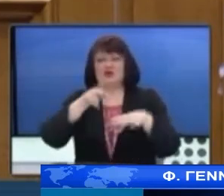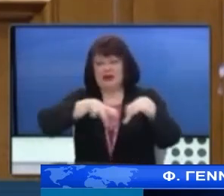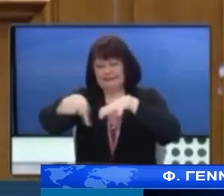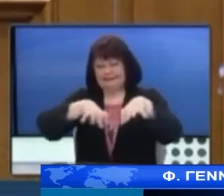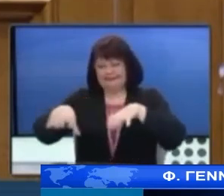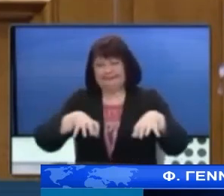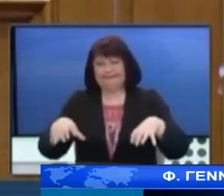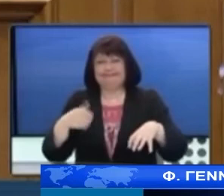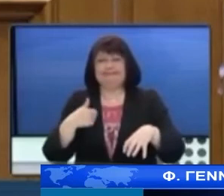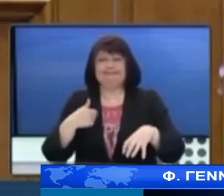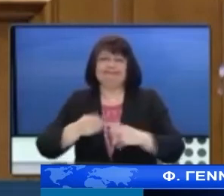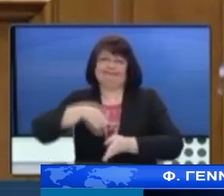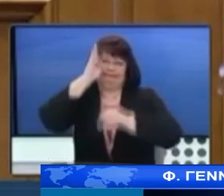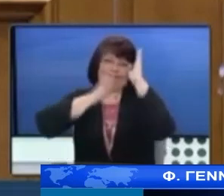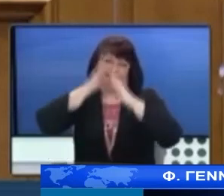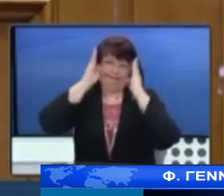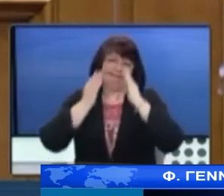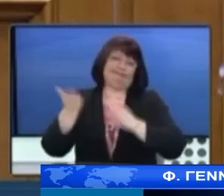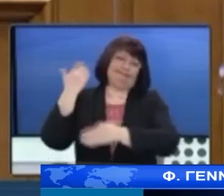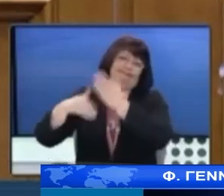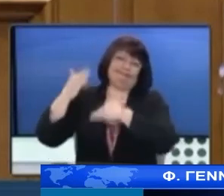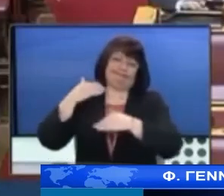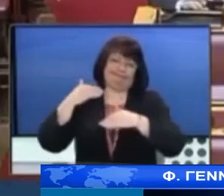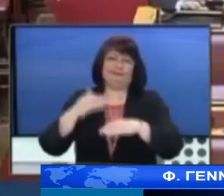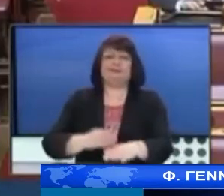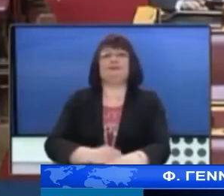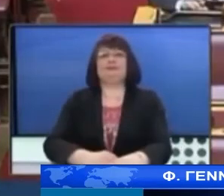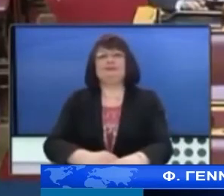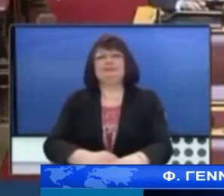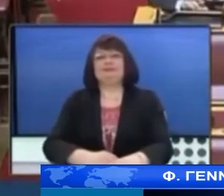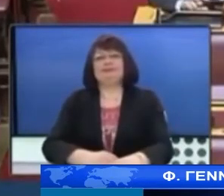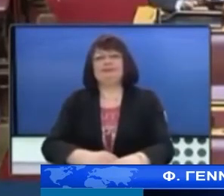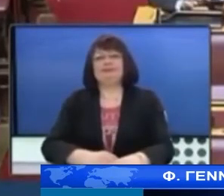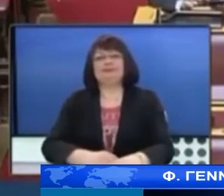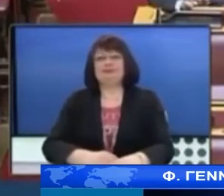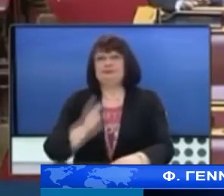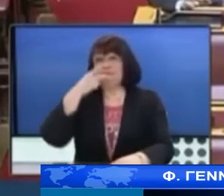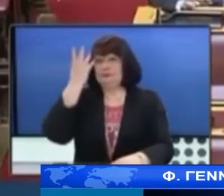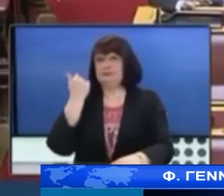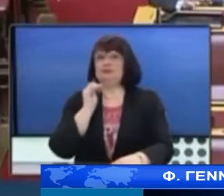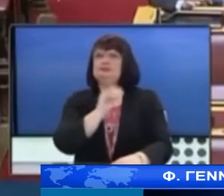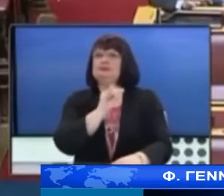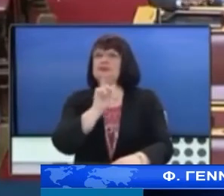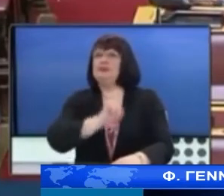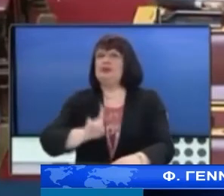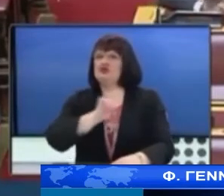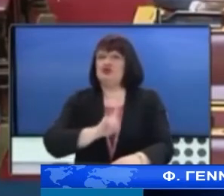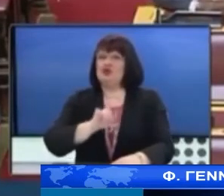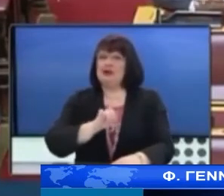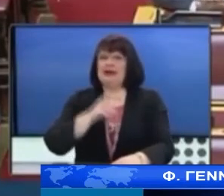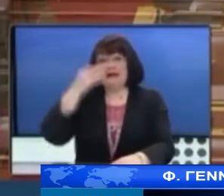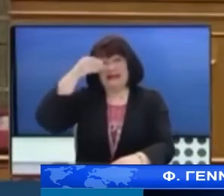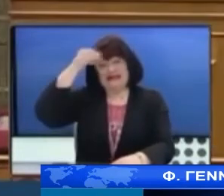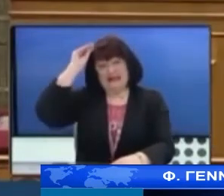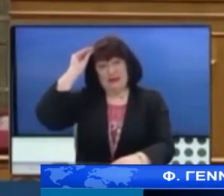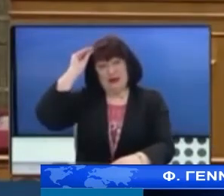τόσο ακριβά έχουμε πληρώσει τα προηγούμενα χρόνια. Δεν έχετε λοιπόν το δικαίωμα, κύριε Μητσοτάκη, αλλά και εσείς,